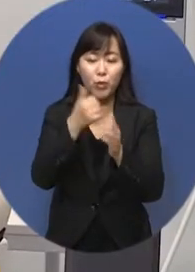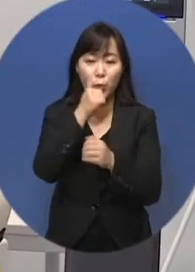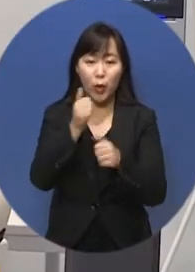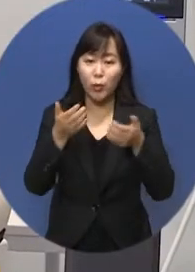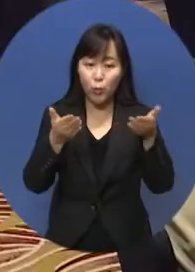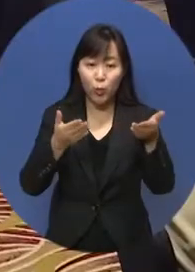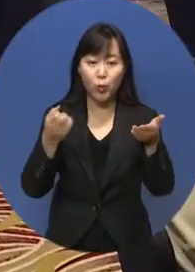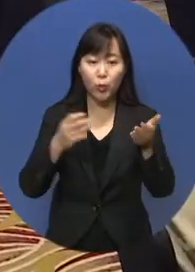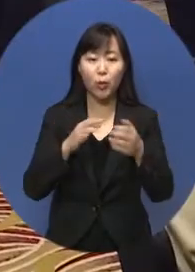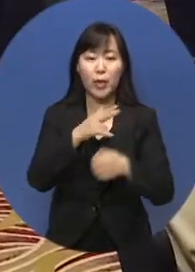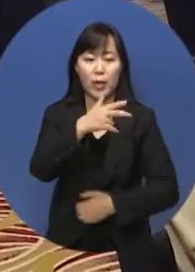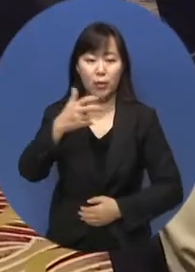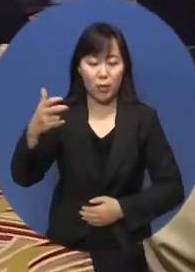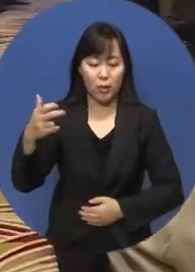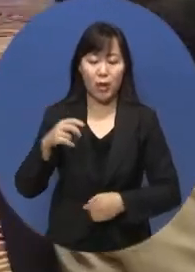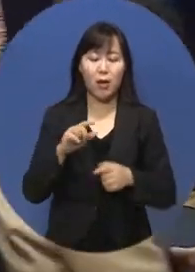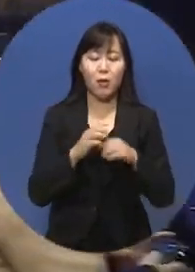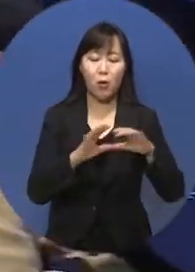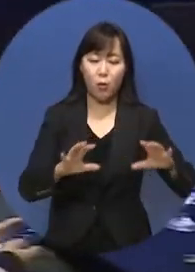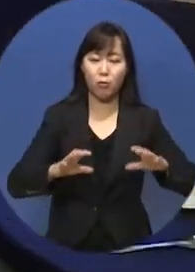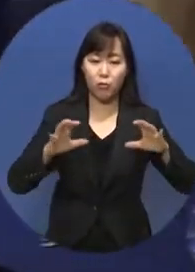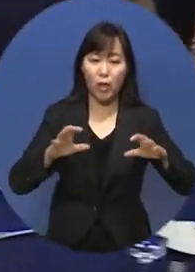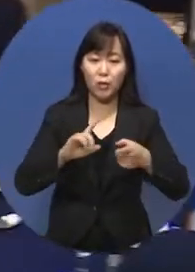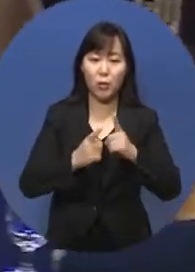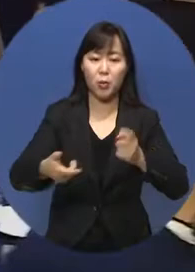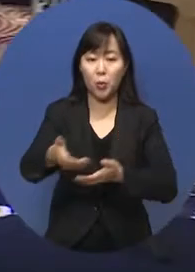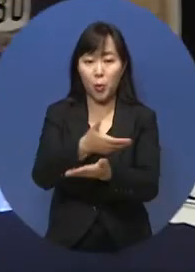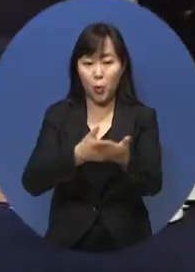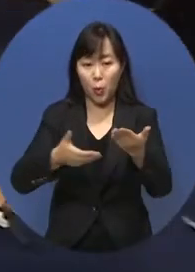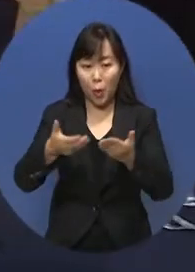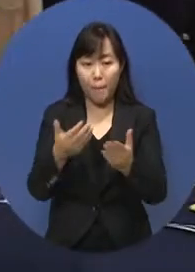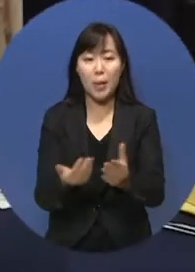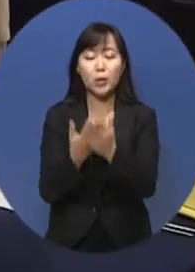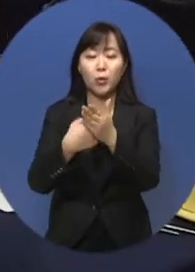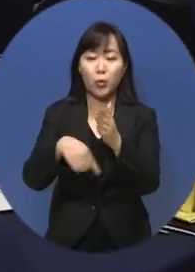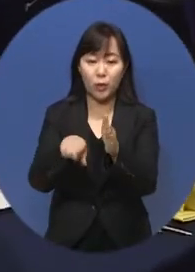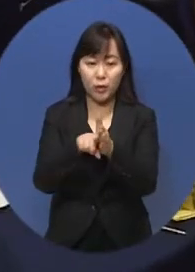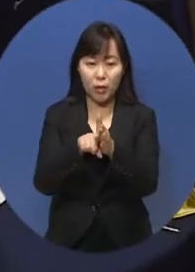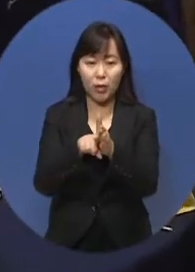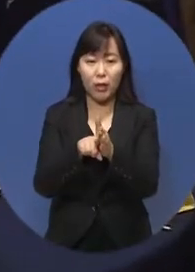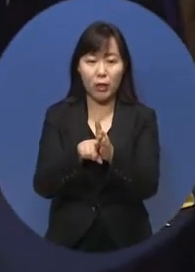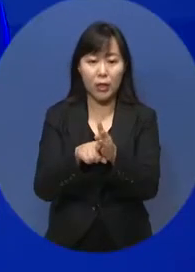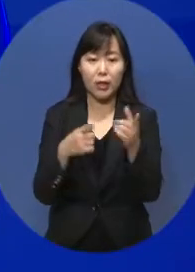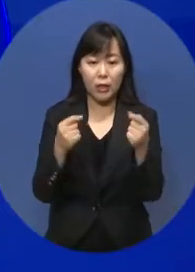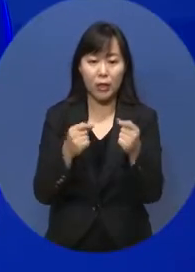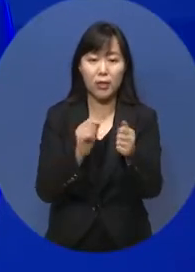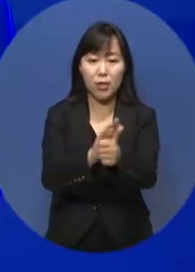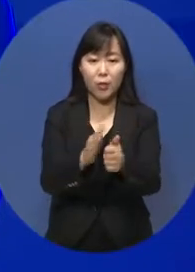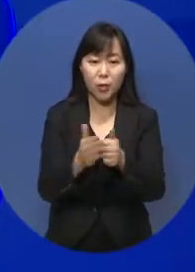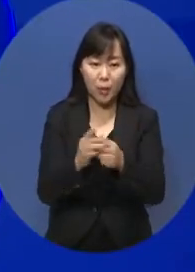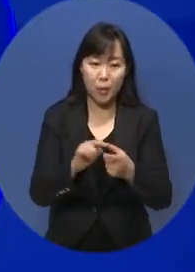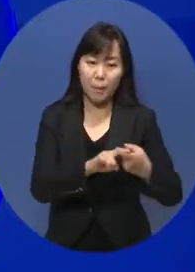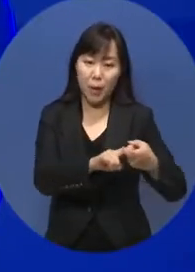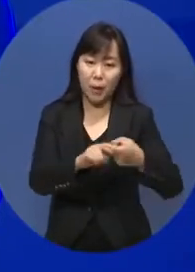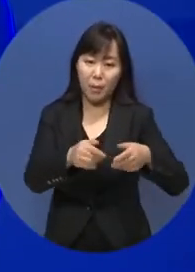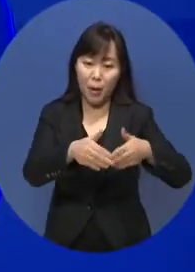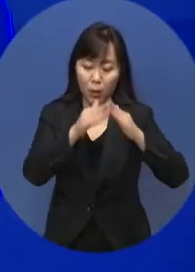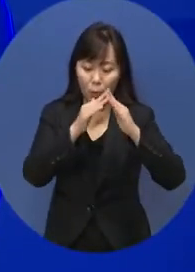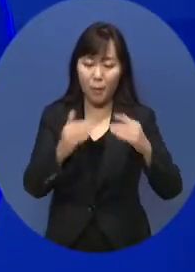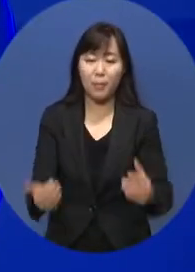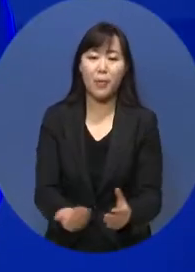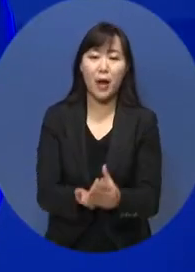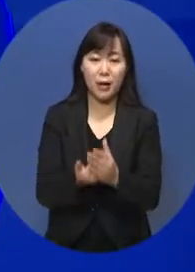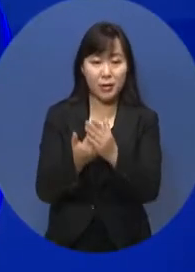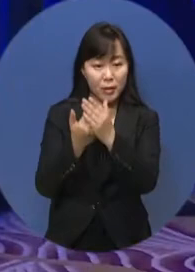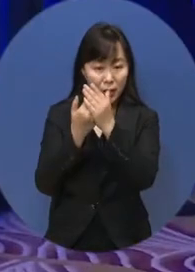소개하고 인도네시아 등 국가와의 교류 활성화를 위한 자리로 신남방 통상산업 협력망을 구축하고